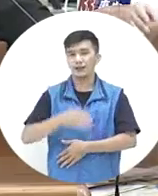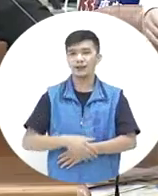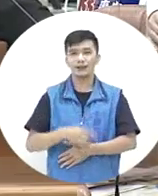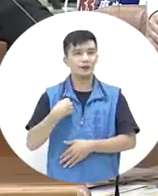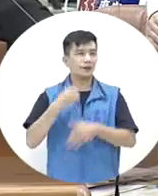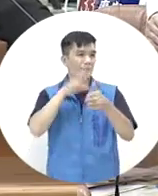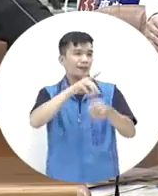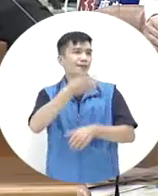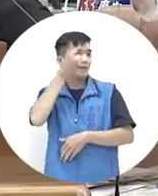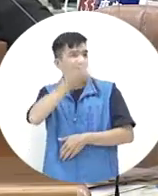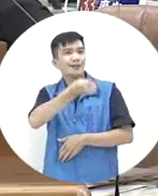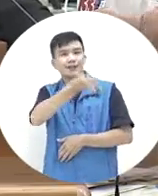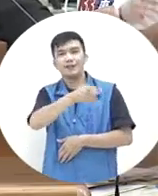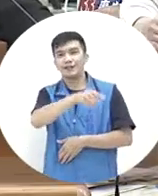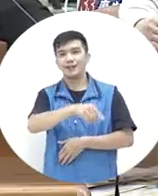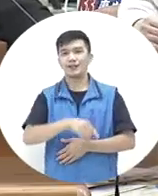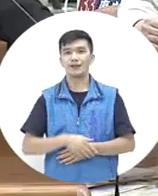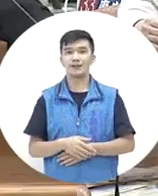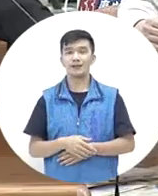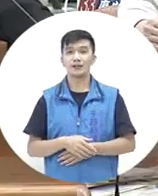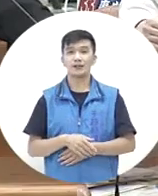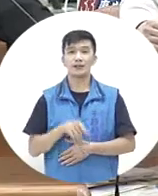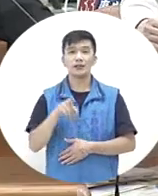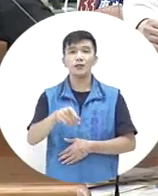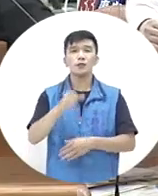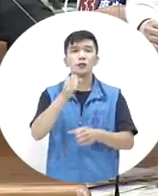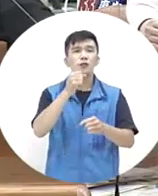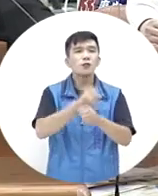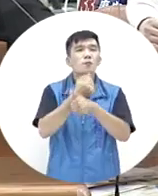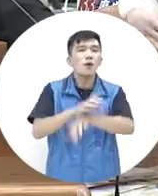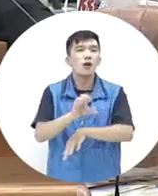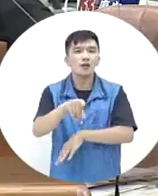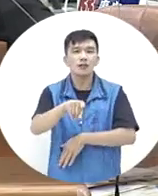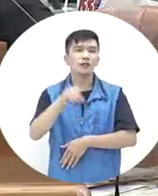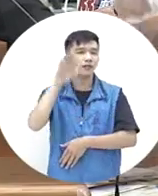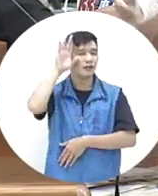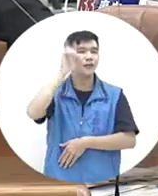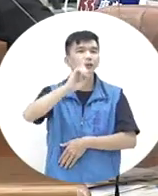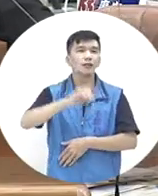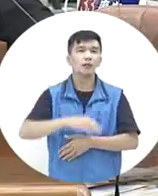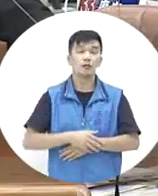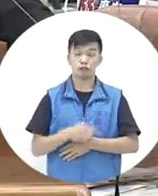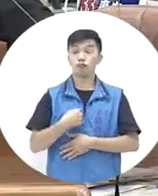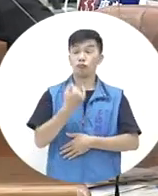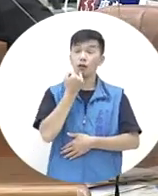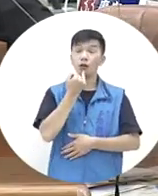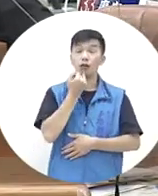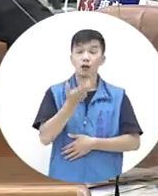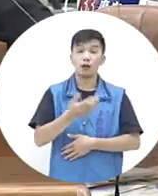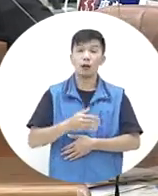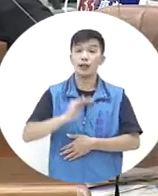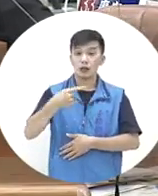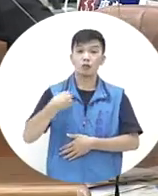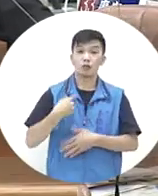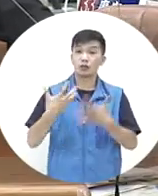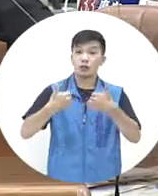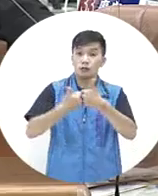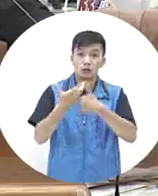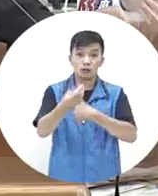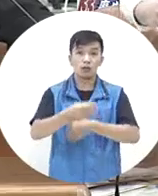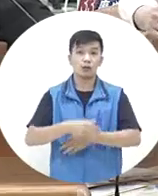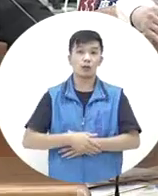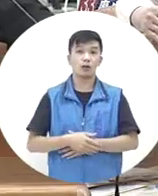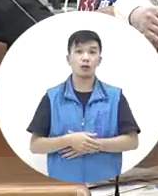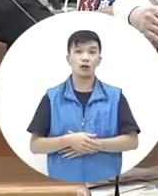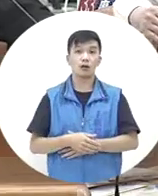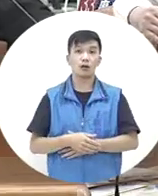看不起啊。什么叫我做过吗？可以啊， 你吗？ 可以啊，我也可以，我只是没有机会啊。你可以去